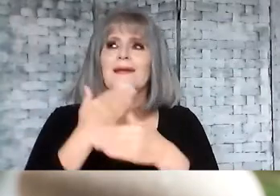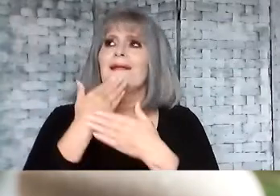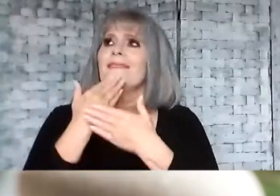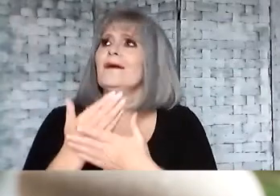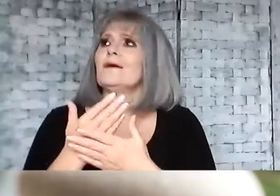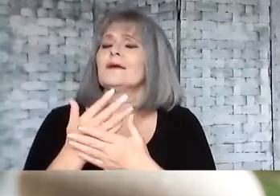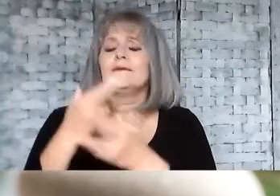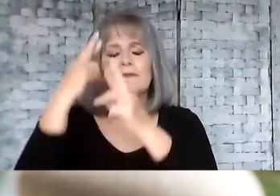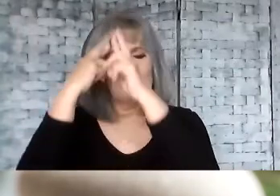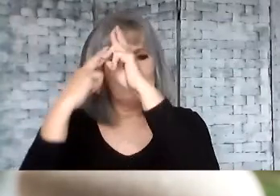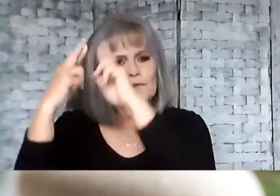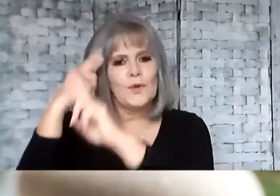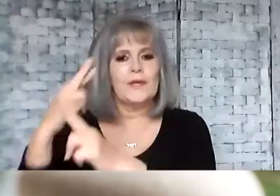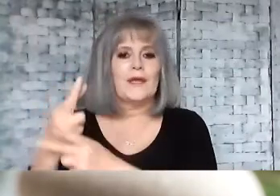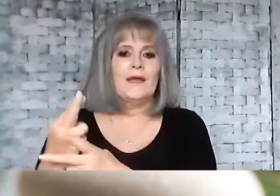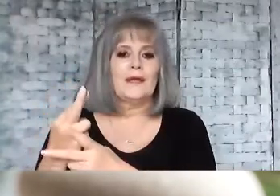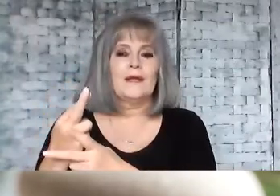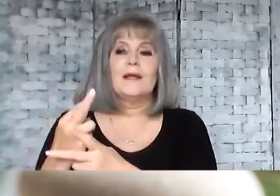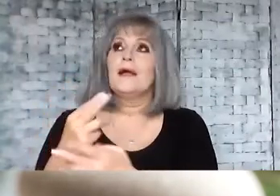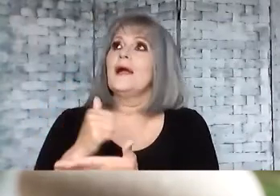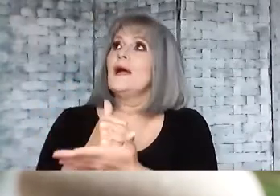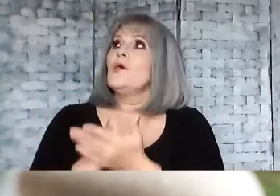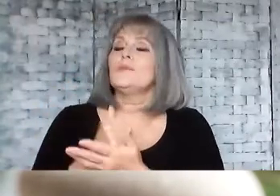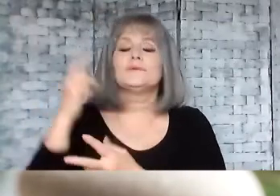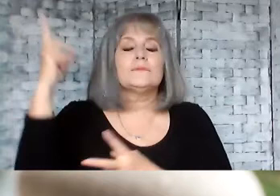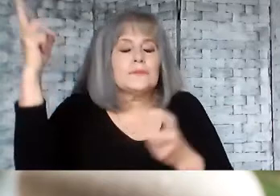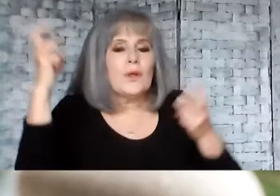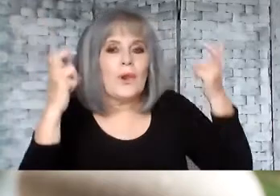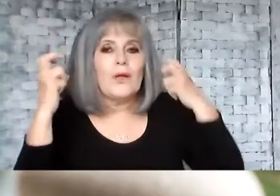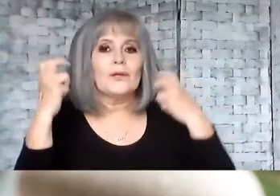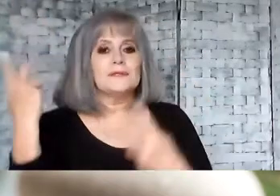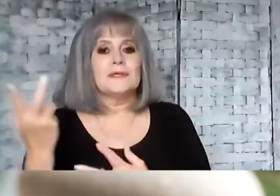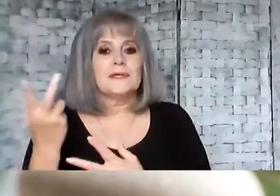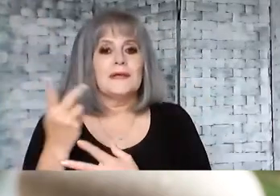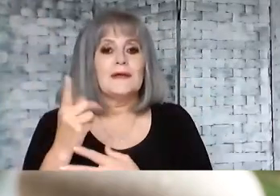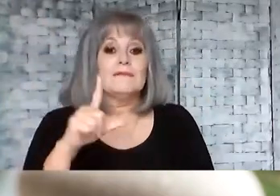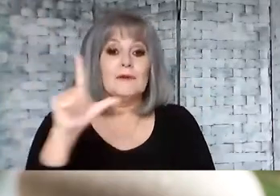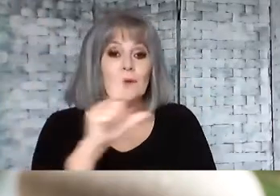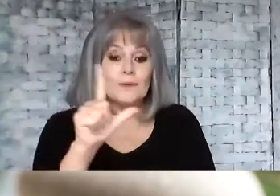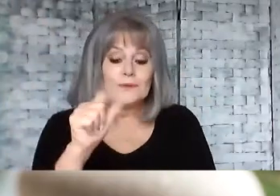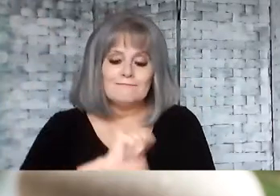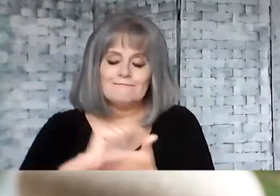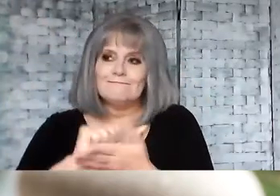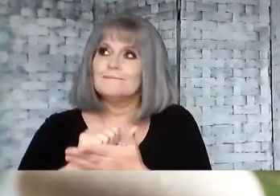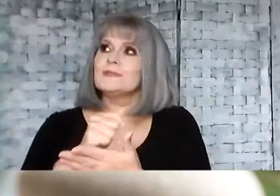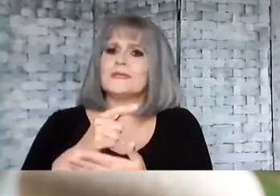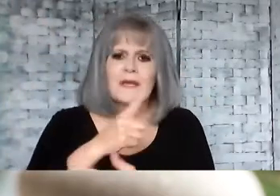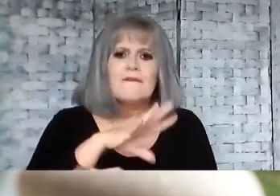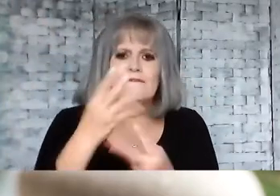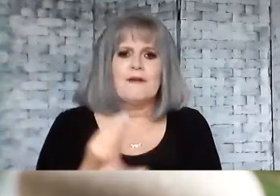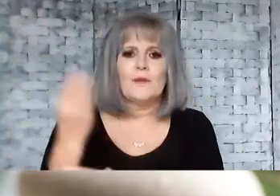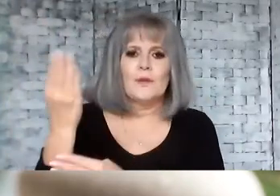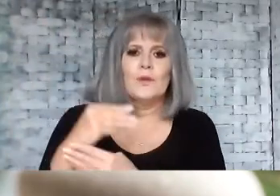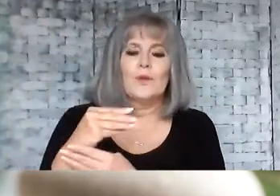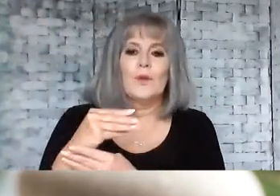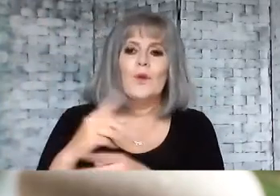die voorreg. En terwyl ons ook nou luister na dit wat Lukas skryf oor u, Here, vul ons